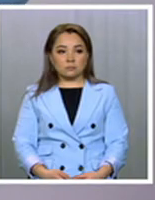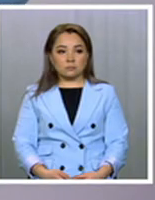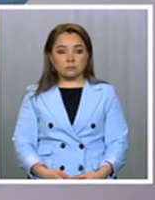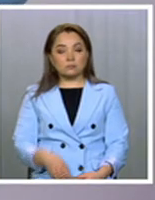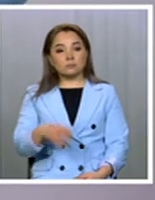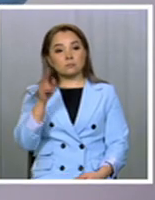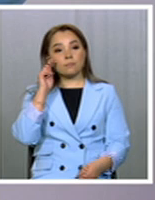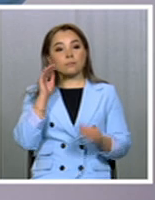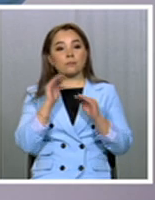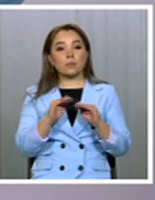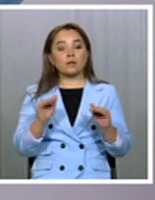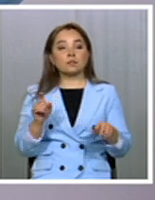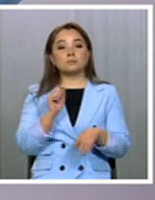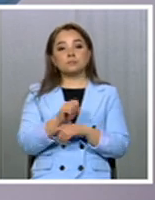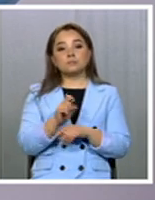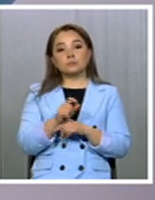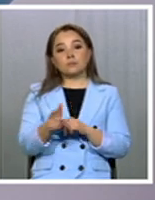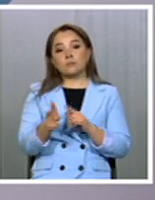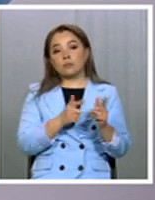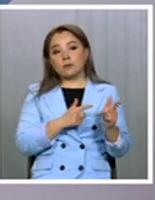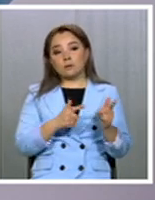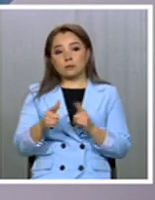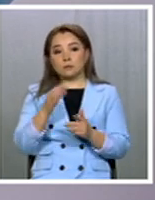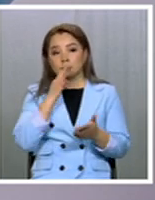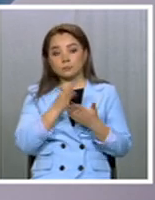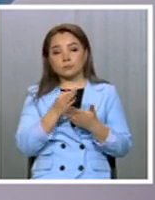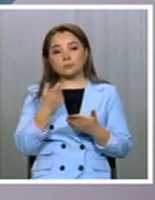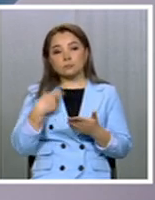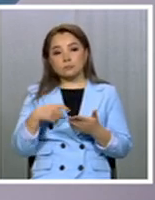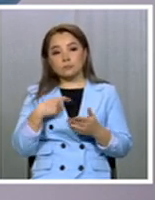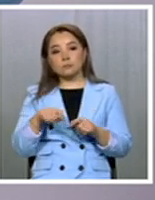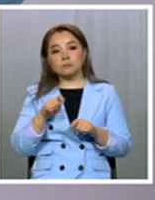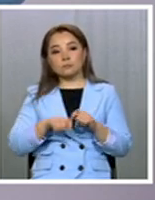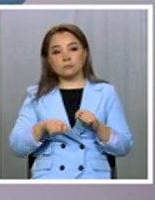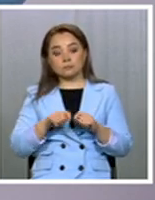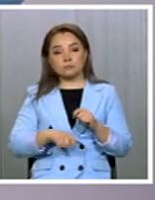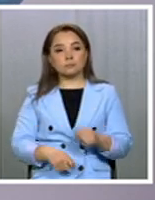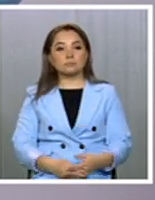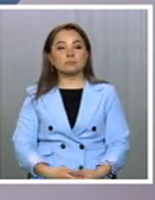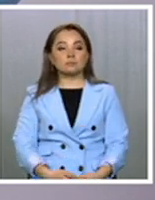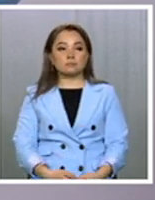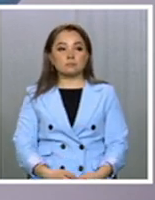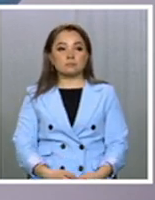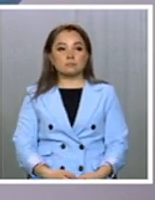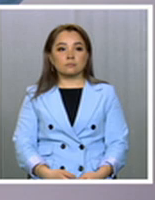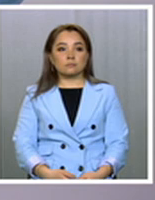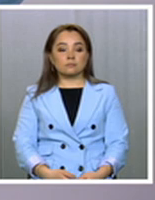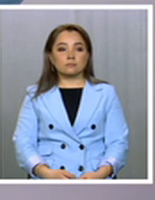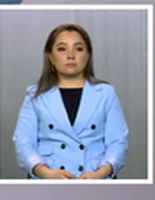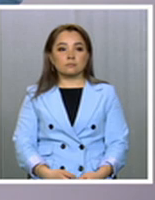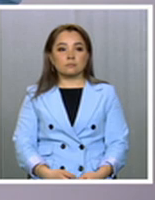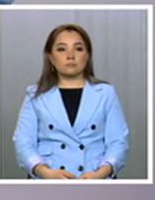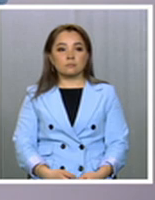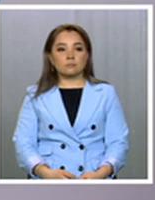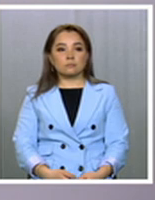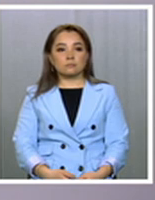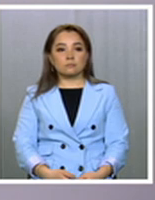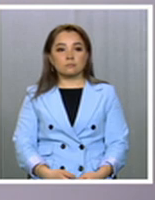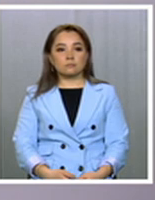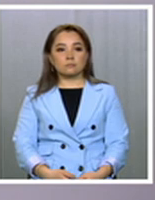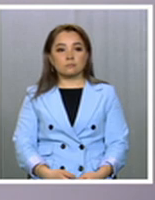Оқушылар, тапсырманы орындап болсаңыздар, өз жауаптарыңызды дұрыс нұсқасымен салыстырып көріңіздер.